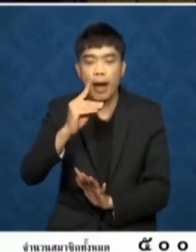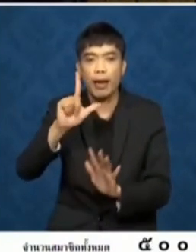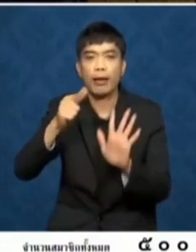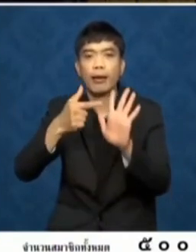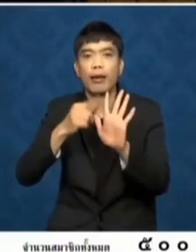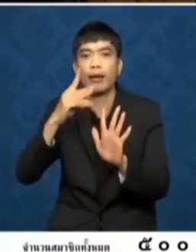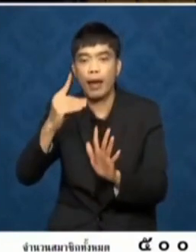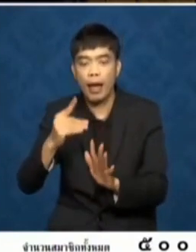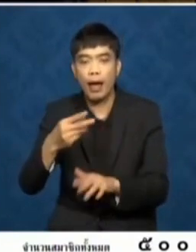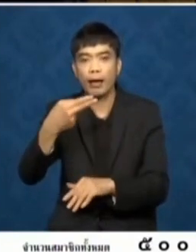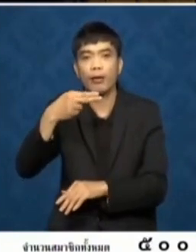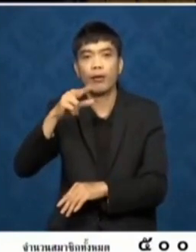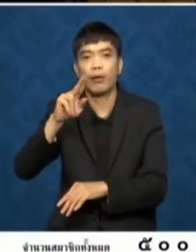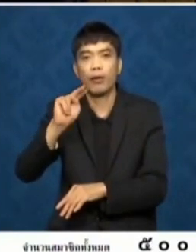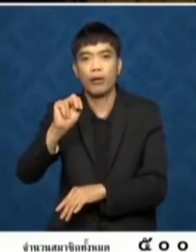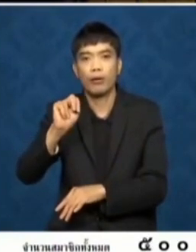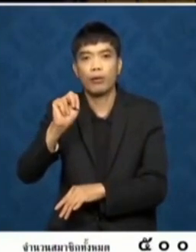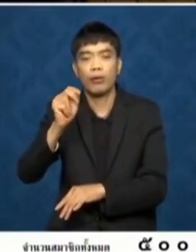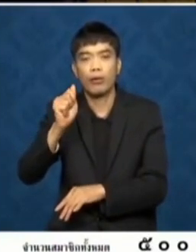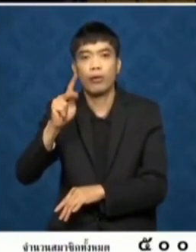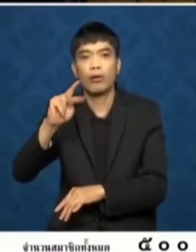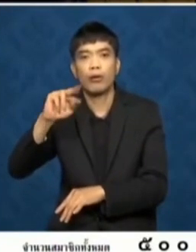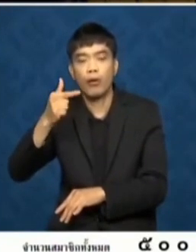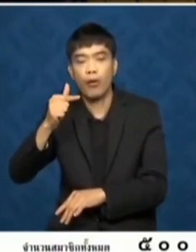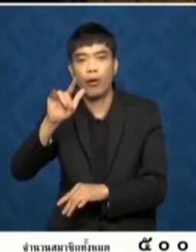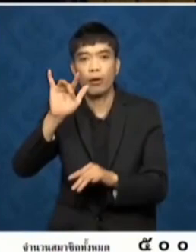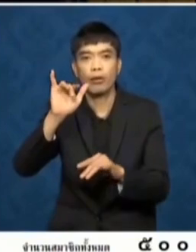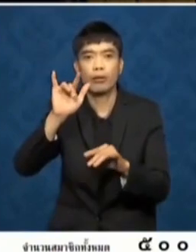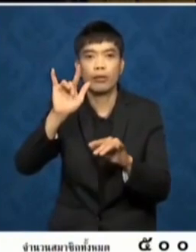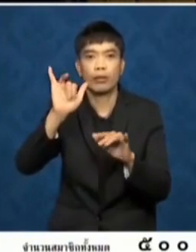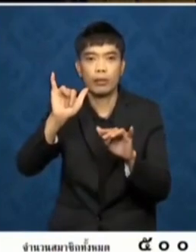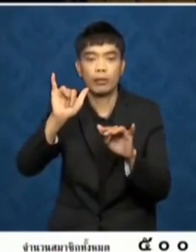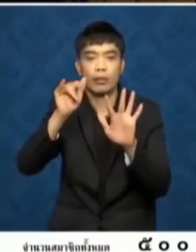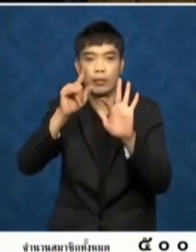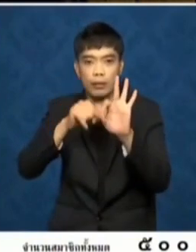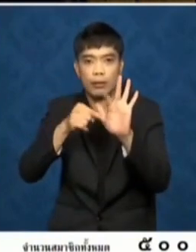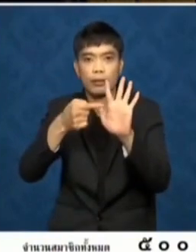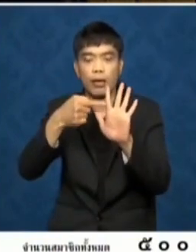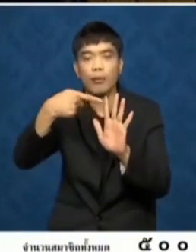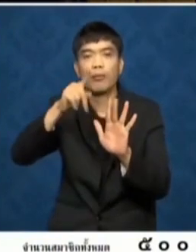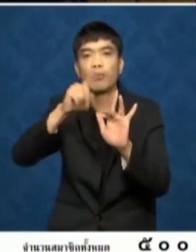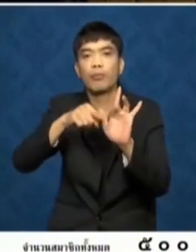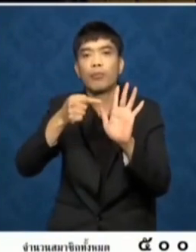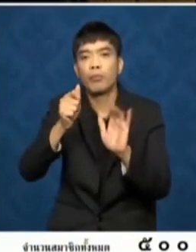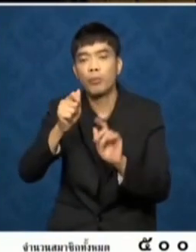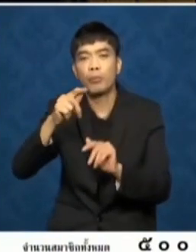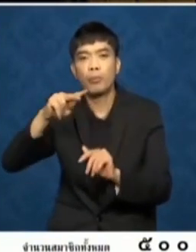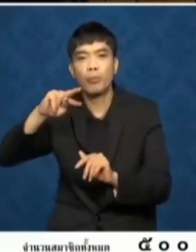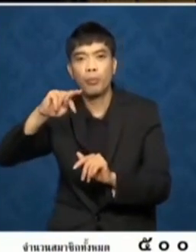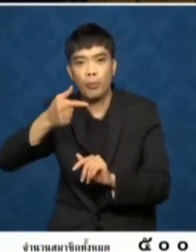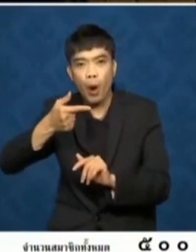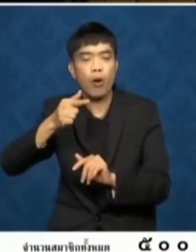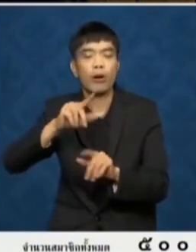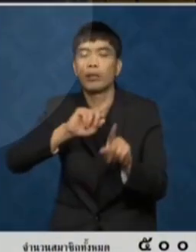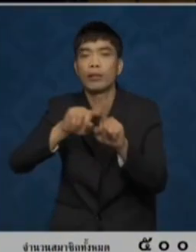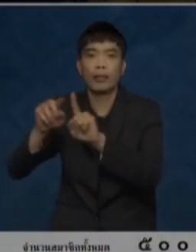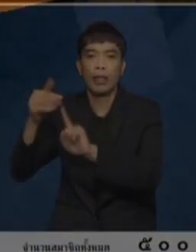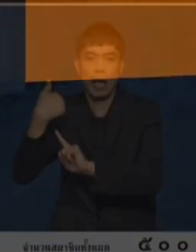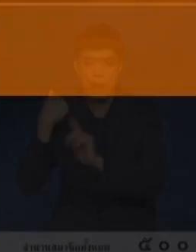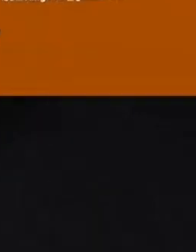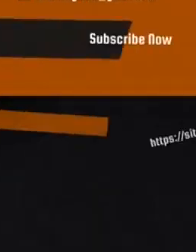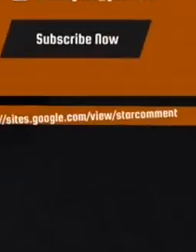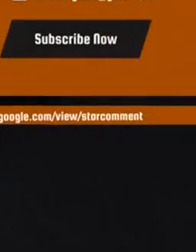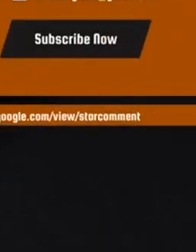ทั้งลงพื้นที่ดูแลพื้นที่ที่ขาดแคนน้ำเพื่อหาทางช่วยเหลือชาวบ้านต่อไปเกี่ยวกับปัญหาไพ่แล้งนะครับก็ขอขอบคุณมาณที่นี้